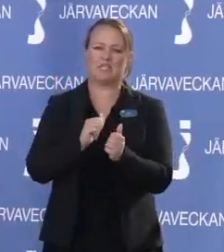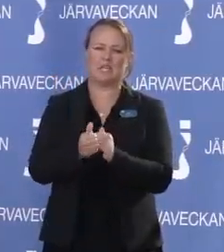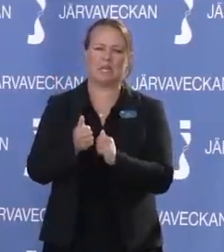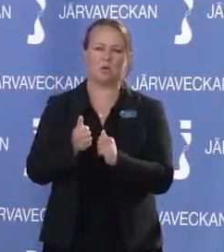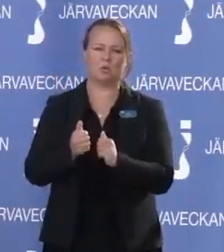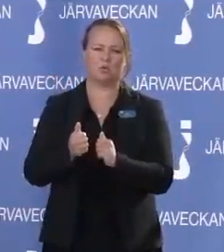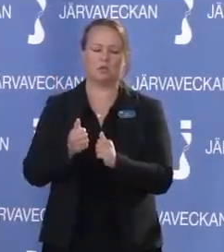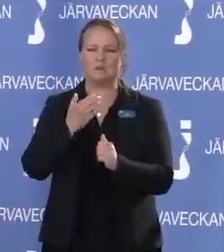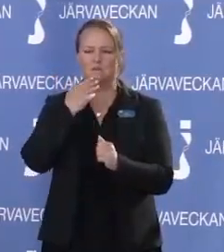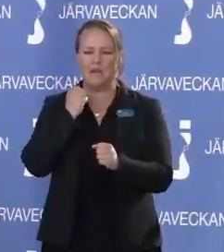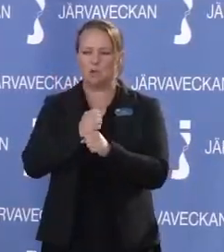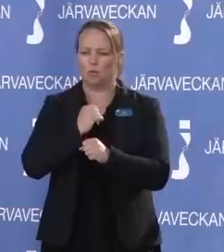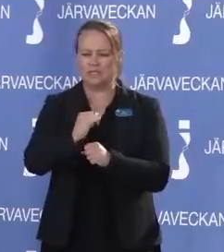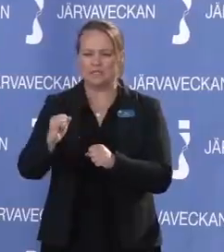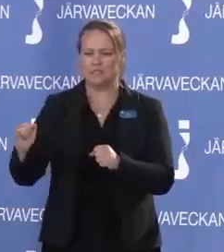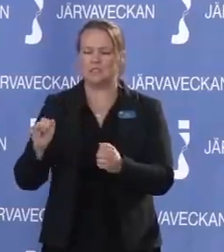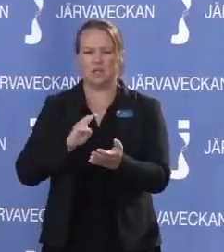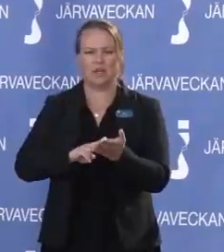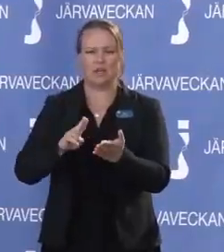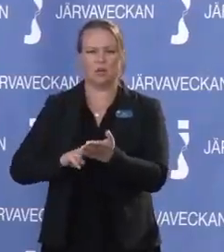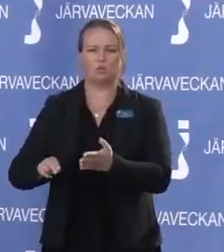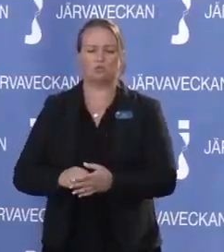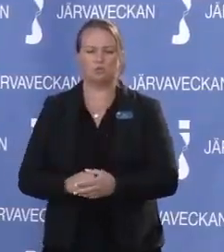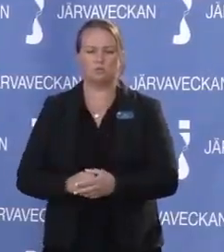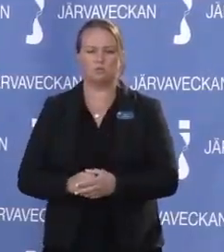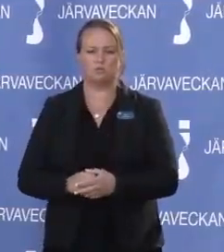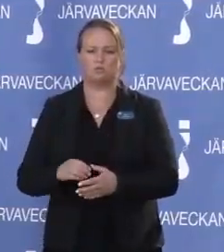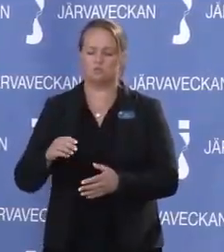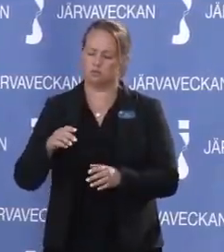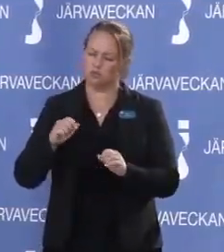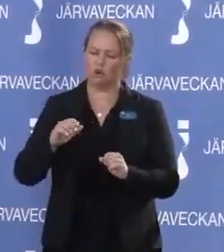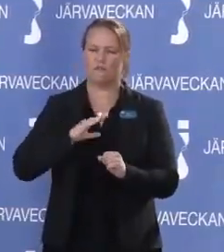faktiskt jobbar i redaktionerna. Att det finns en utbredd